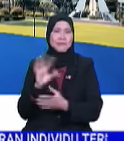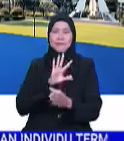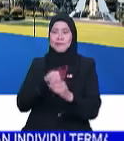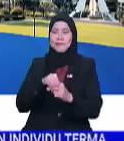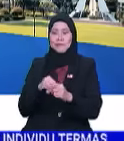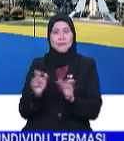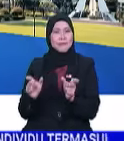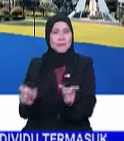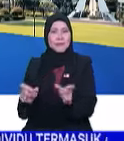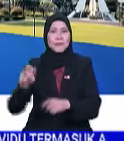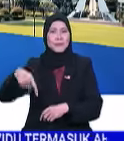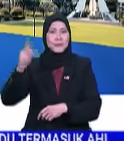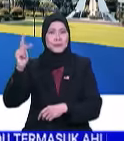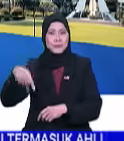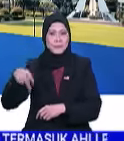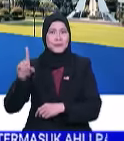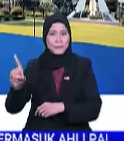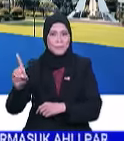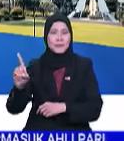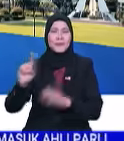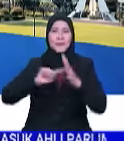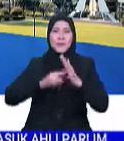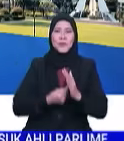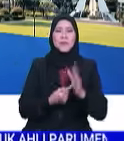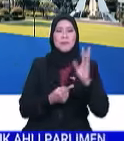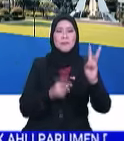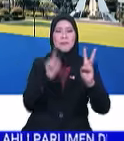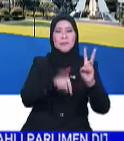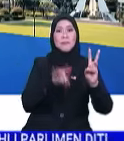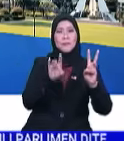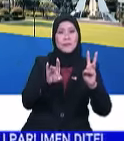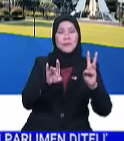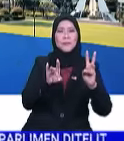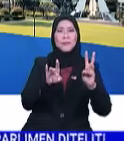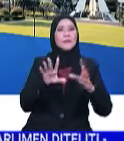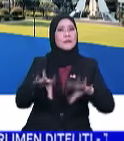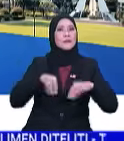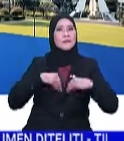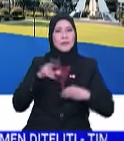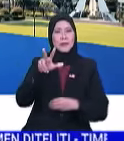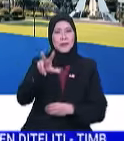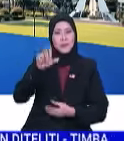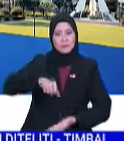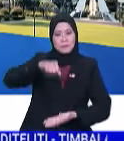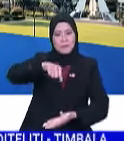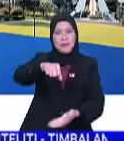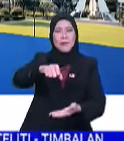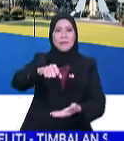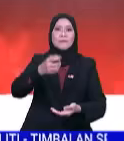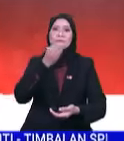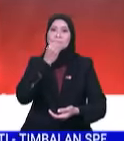Pergerakan diperketatkan PKPD sejak 6 Ogos lalu menerima 300 pek kotak makanan.